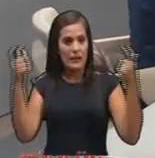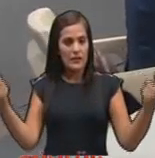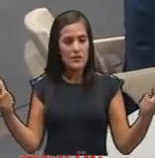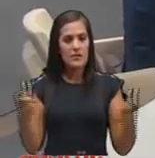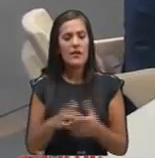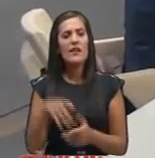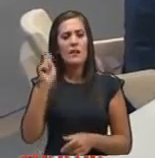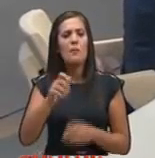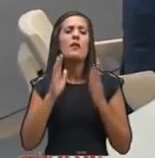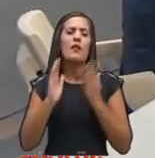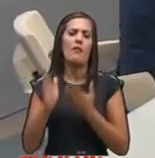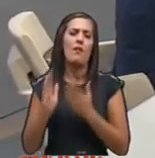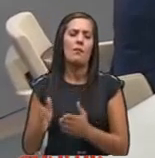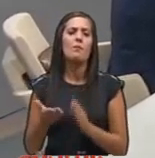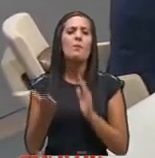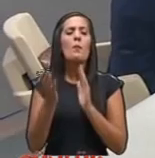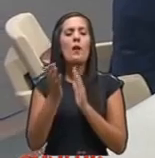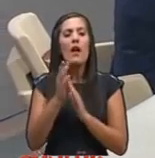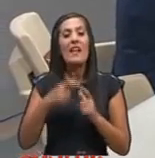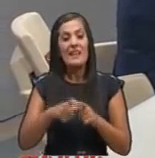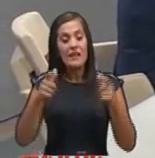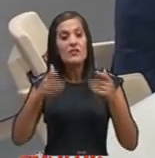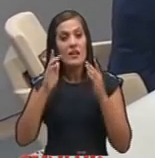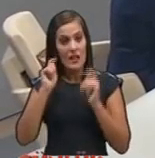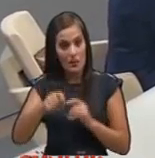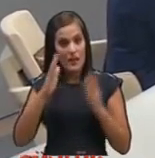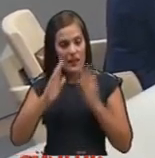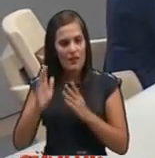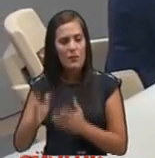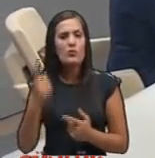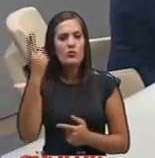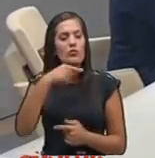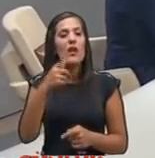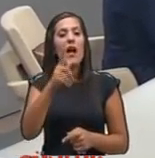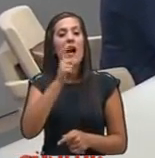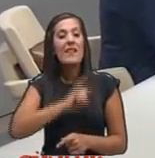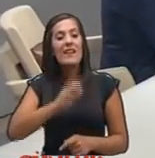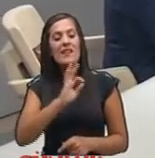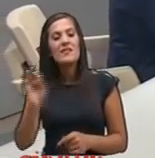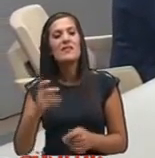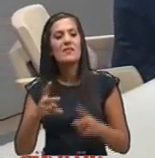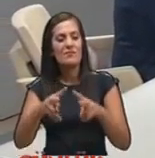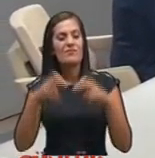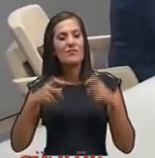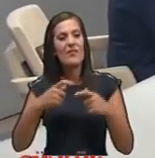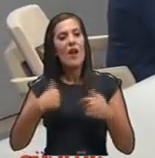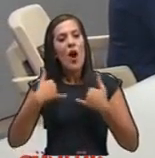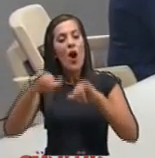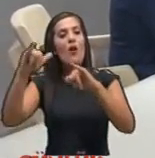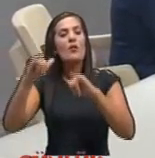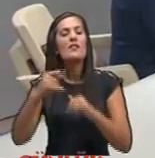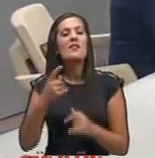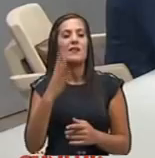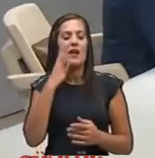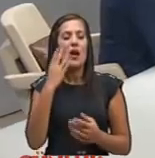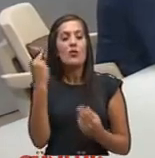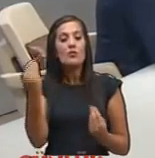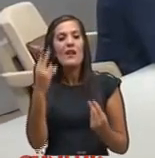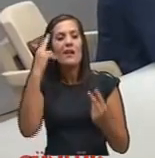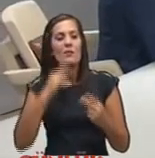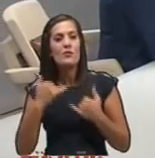geliştirerek yapmaya devam edecektir. Bravo, geliştirerek yapmaya devam edecektir. Çünkü hatasız sunulması, tabii öyle ki. Değil mi? Şık sunulması tabii ilgiyi